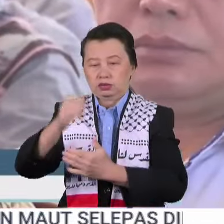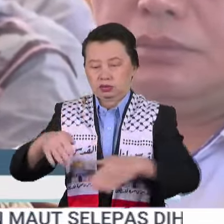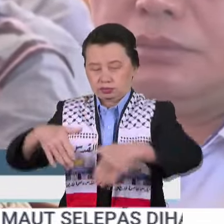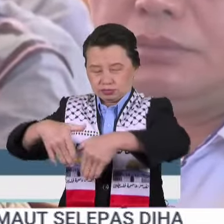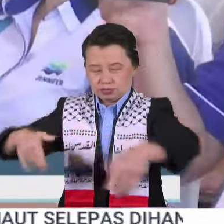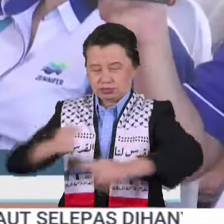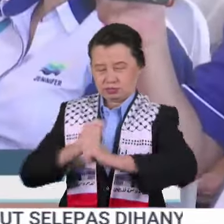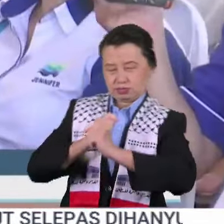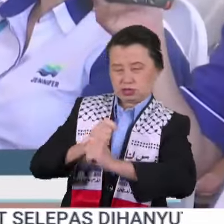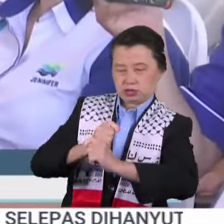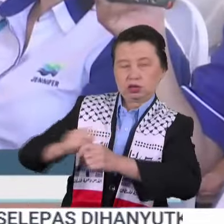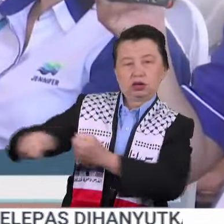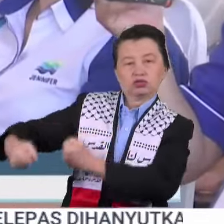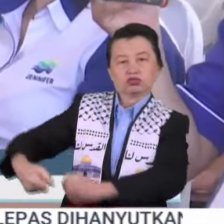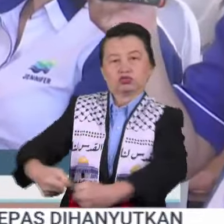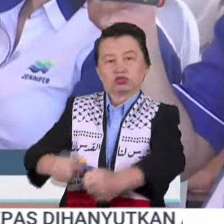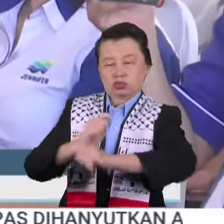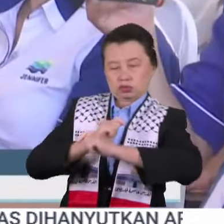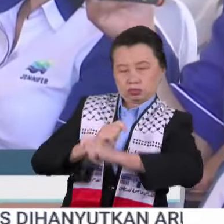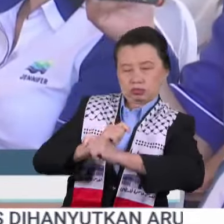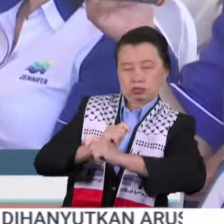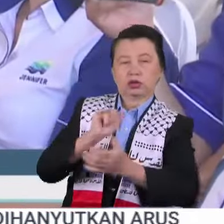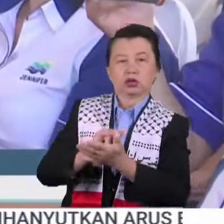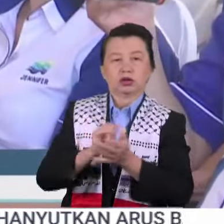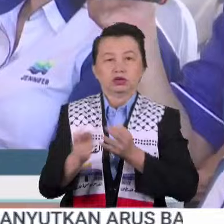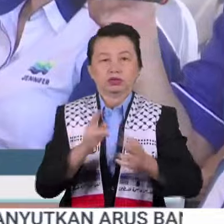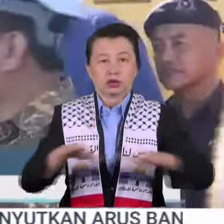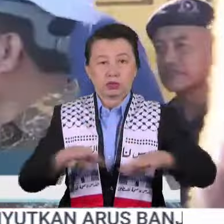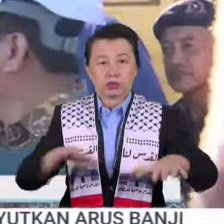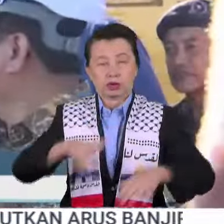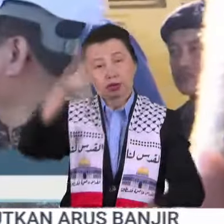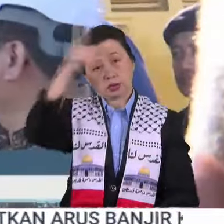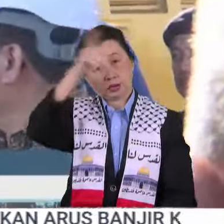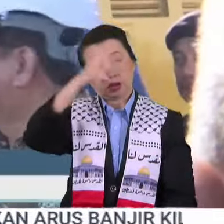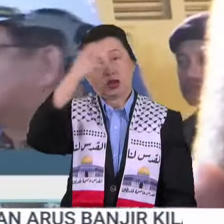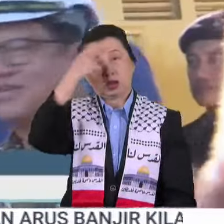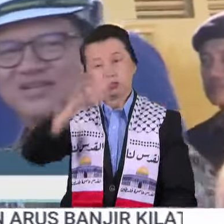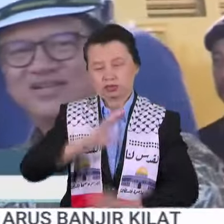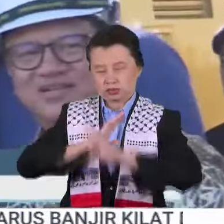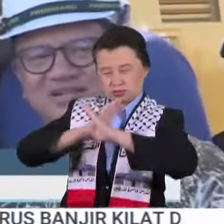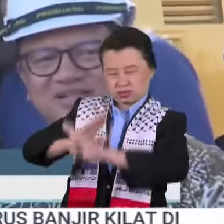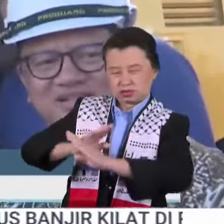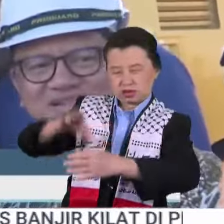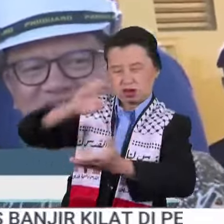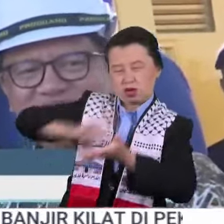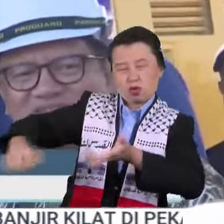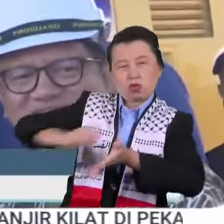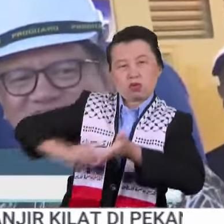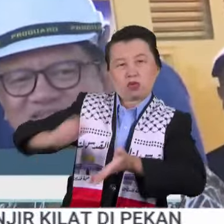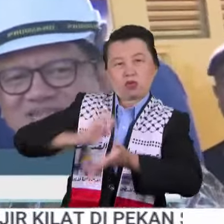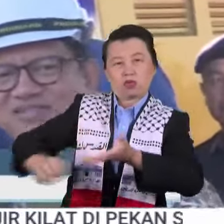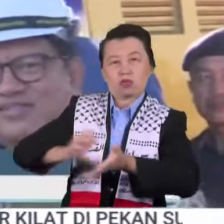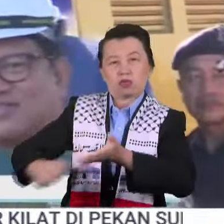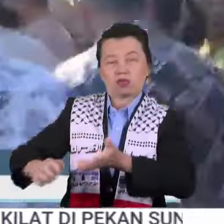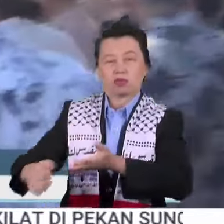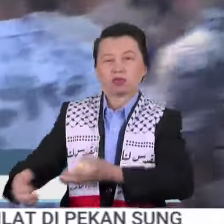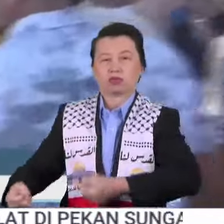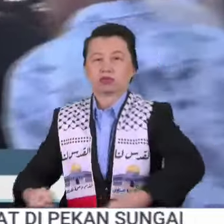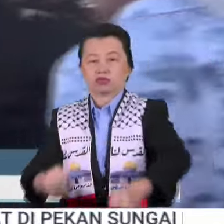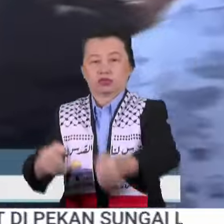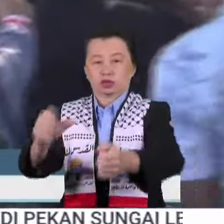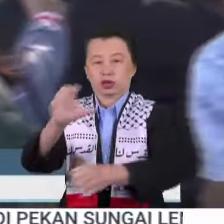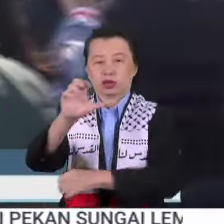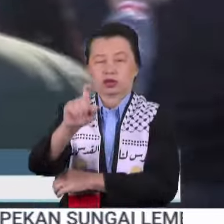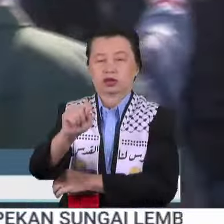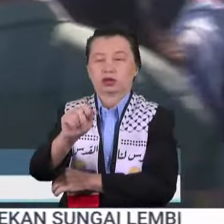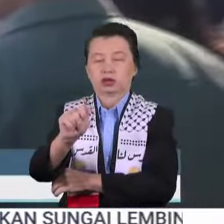tebing Sungai Tuaran ini merupakan antara usaha diambil kerajaan untuk mencegah hakisan tebing sungai. Katanya,